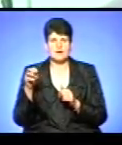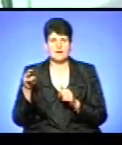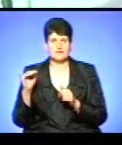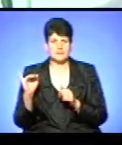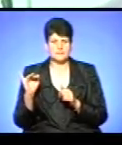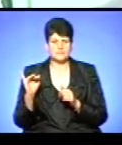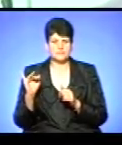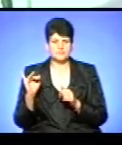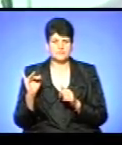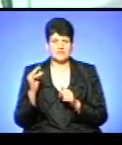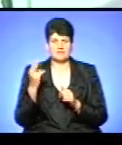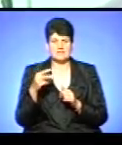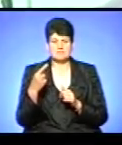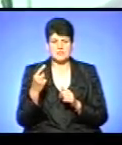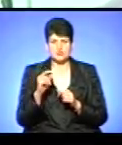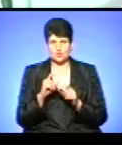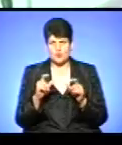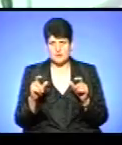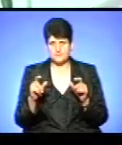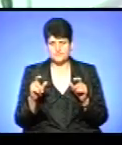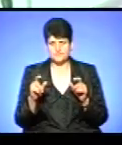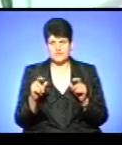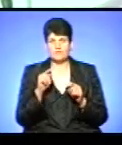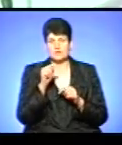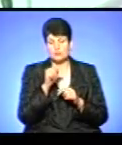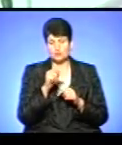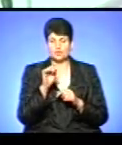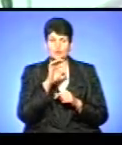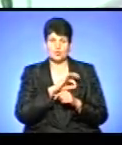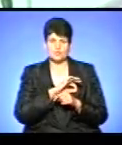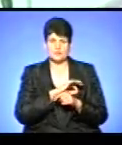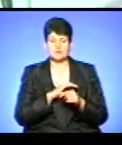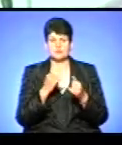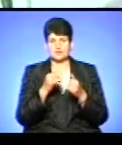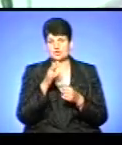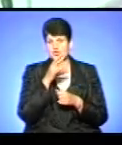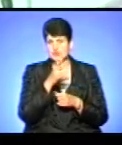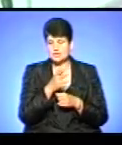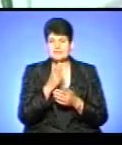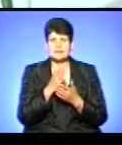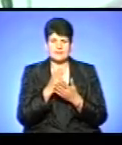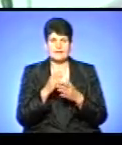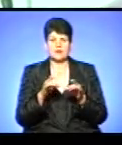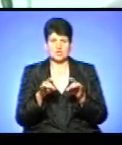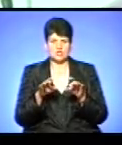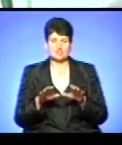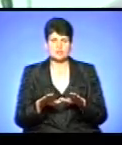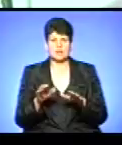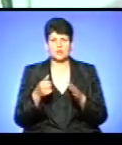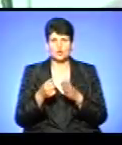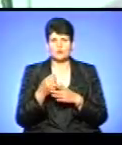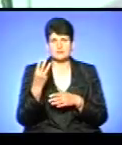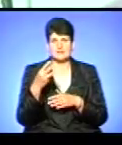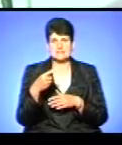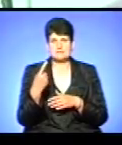імені Герети, 21-та школа, і вони будуть користуватися на даний час, зараз є рішення до